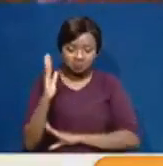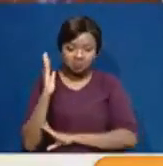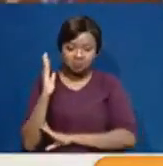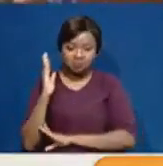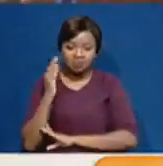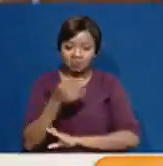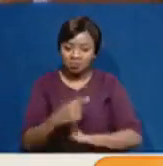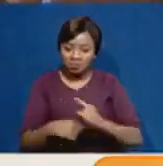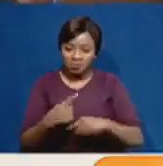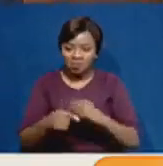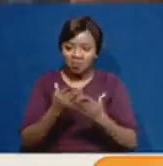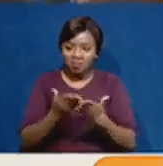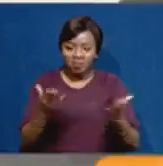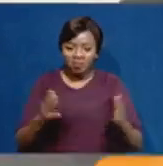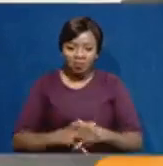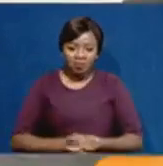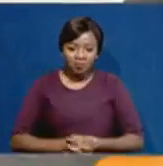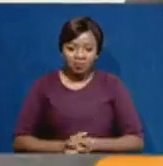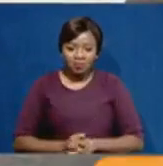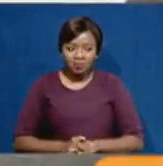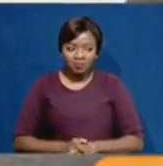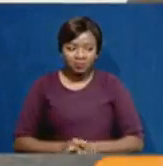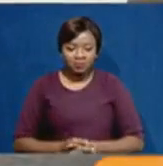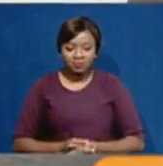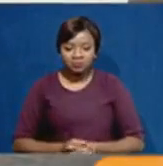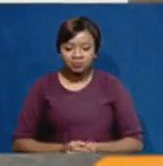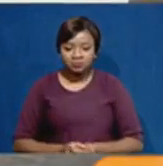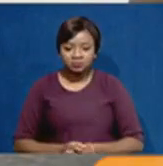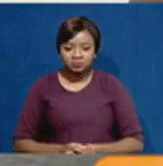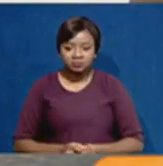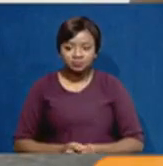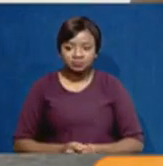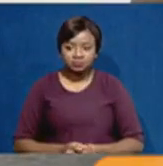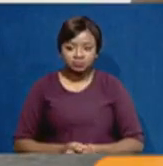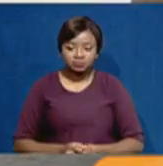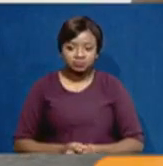za bahari. Francis Mtalaki, Ringa Citizen, Mombasa.